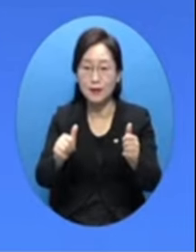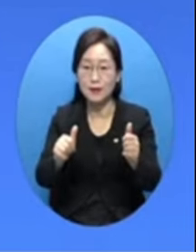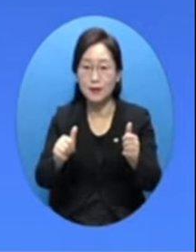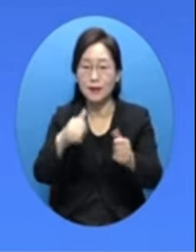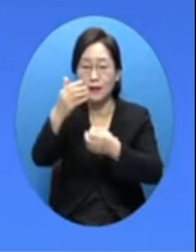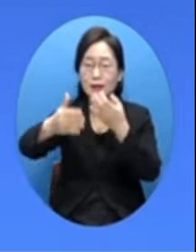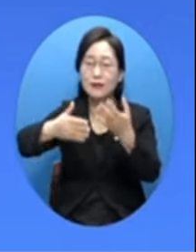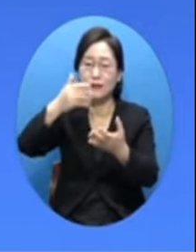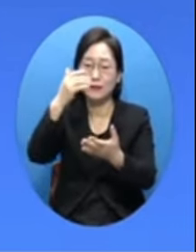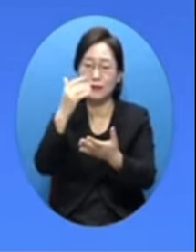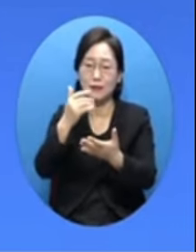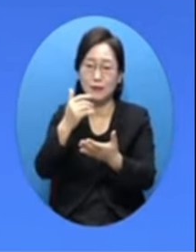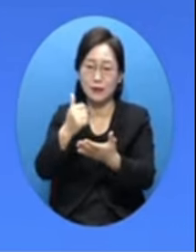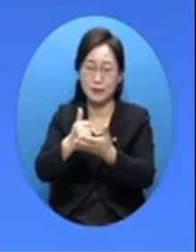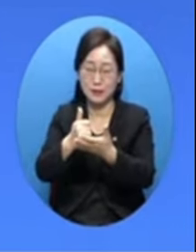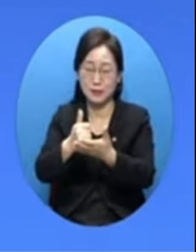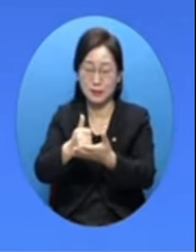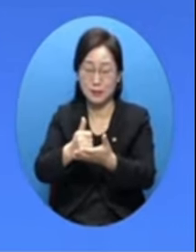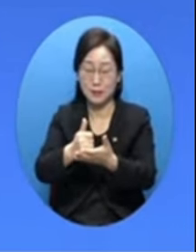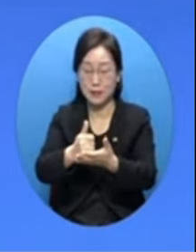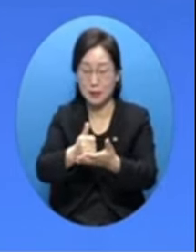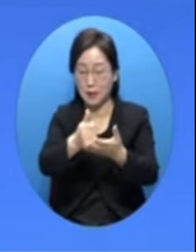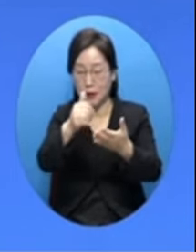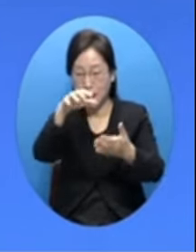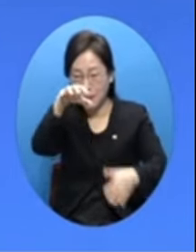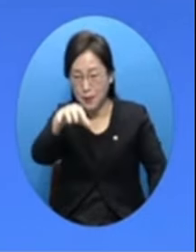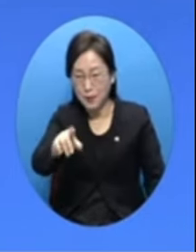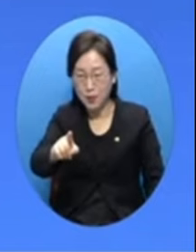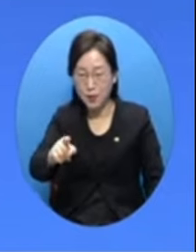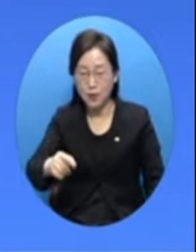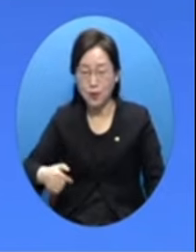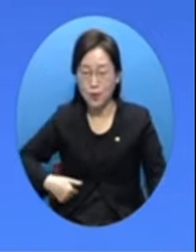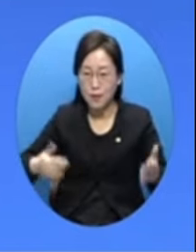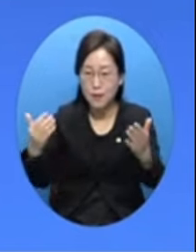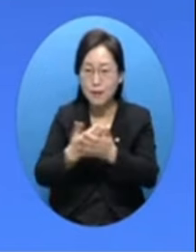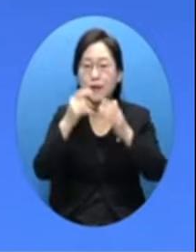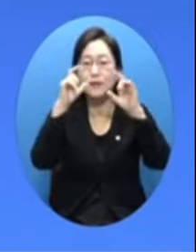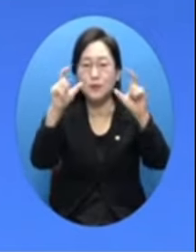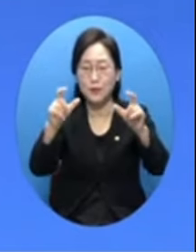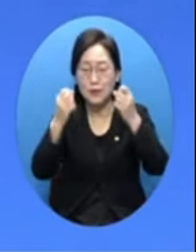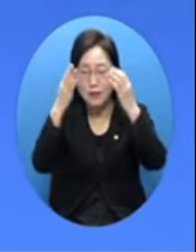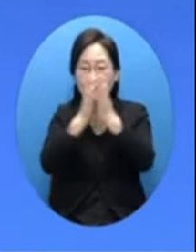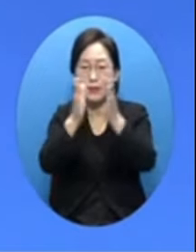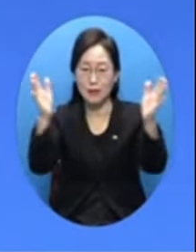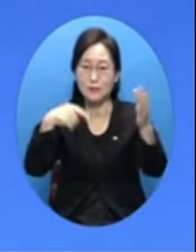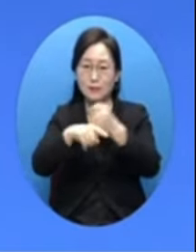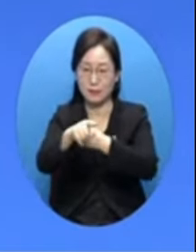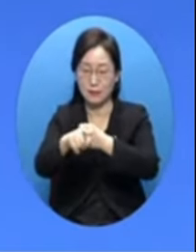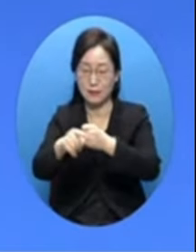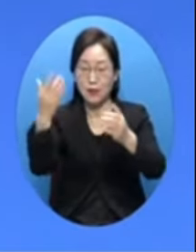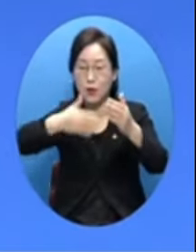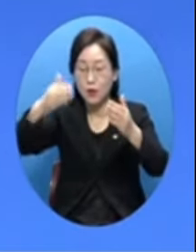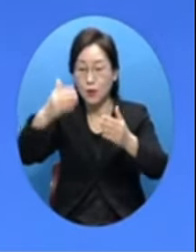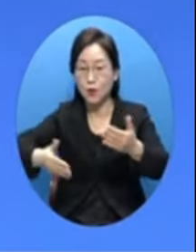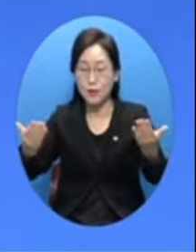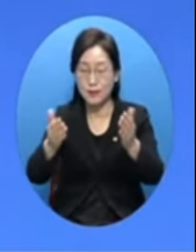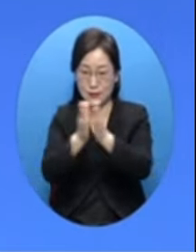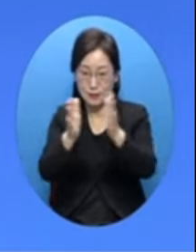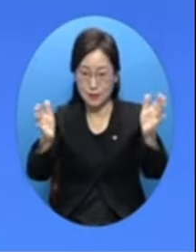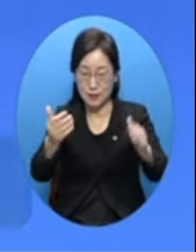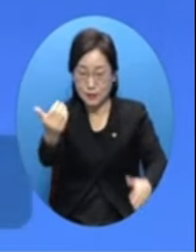하나님 앞에 회개를 선포하고 새로운 삶을 시작하는 침례 있기 때문에 예수님께서 공생의 사역의 시작을 알리기